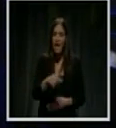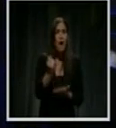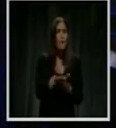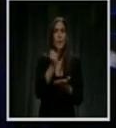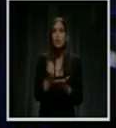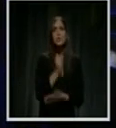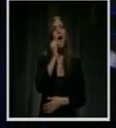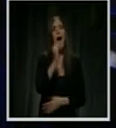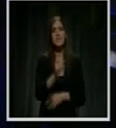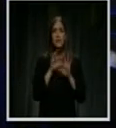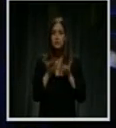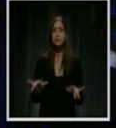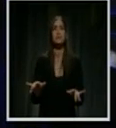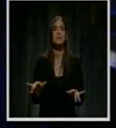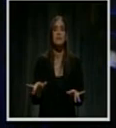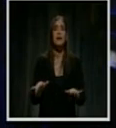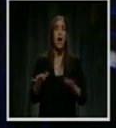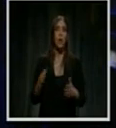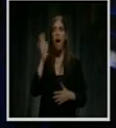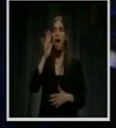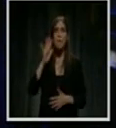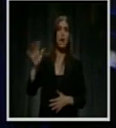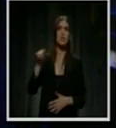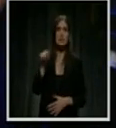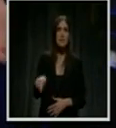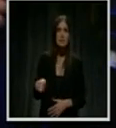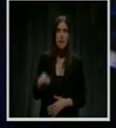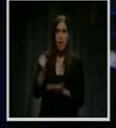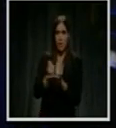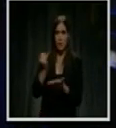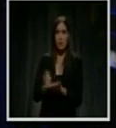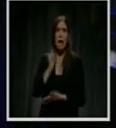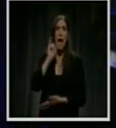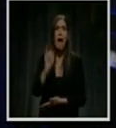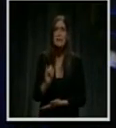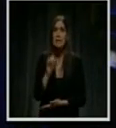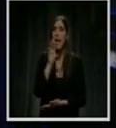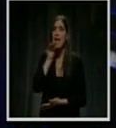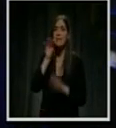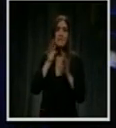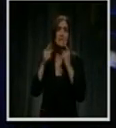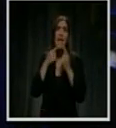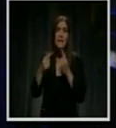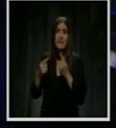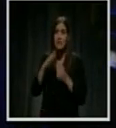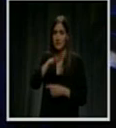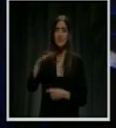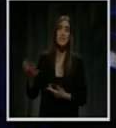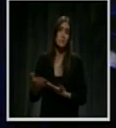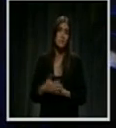dokumenta taħseb wara x'tagħmel man-nies walet li l-ikbar problema li għandu l-kap tal-Oppożizzjoni terġa' tibqa' waħda